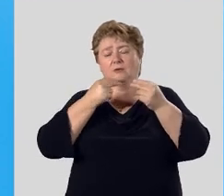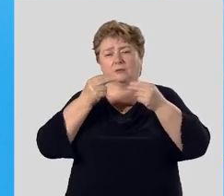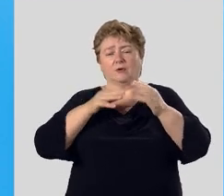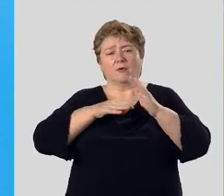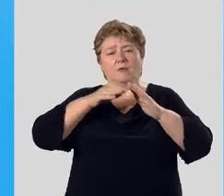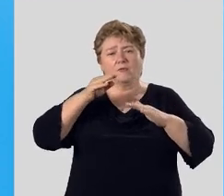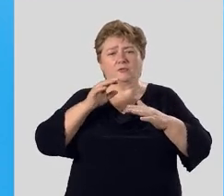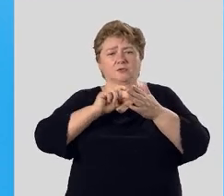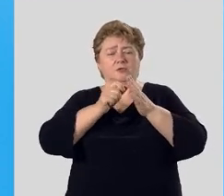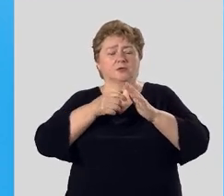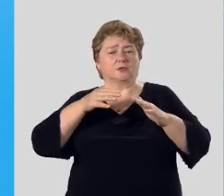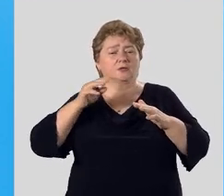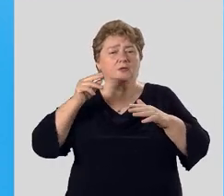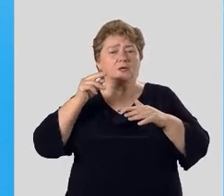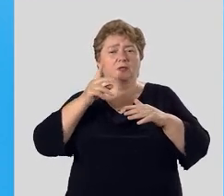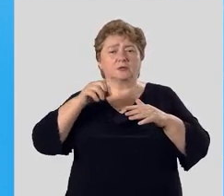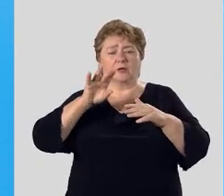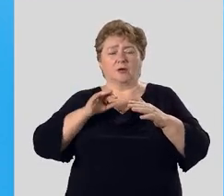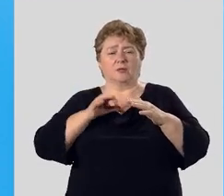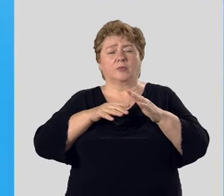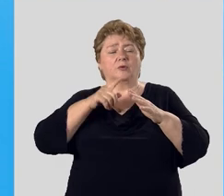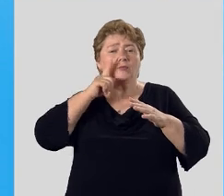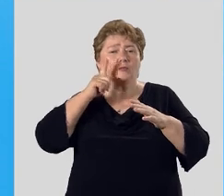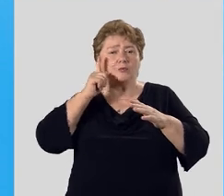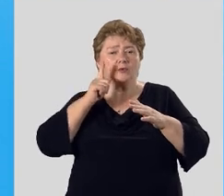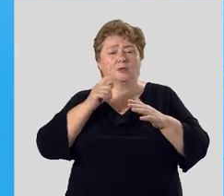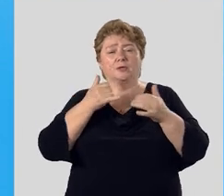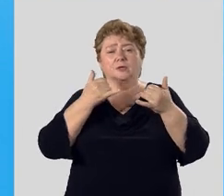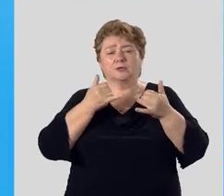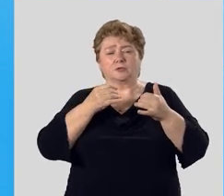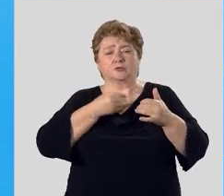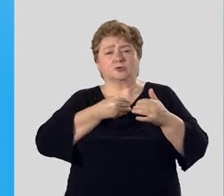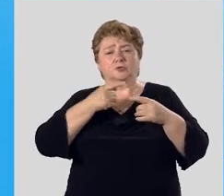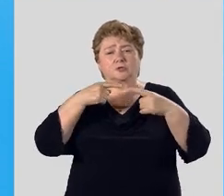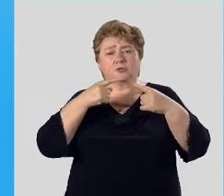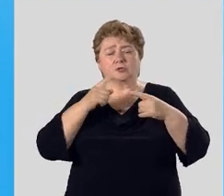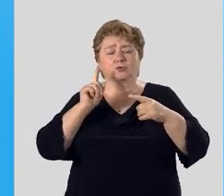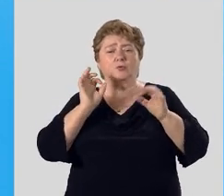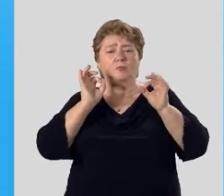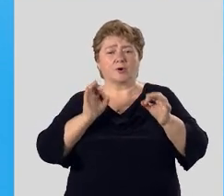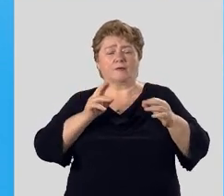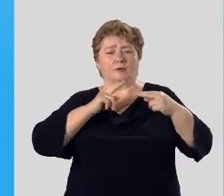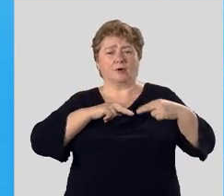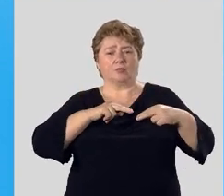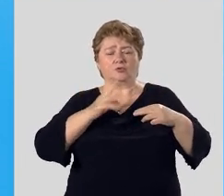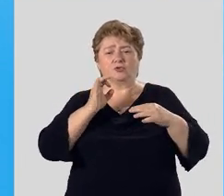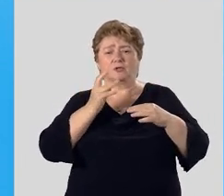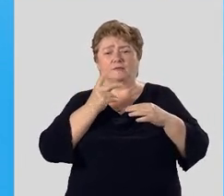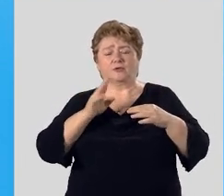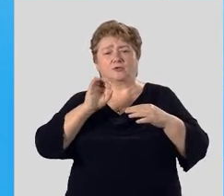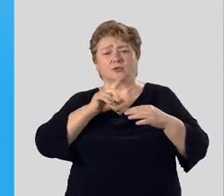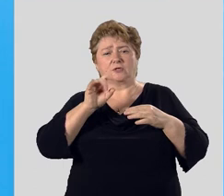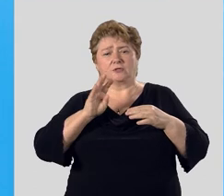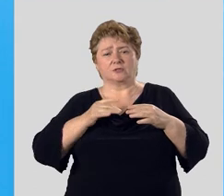возраст больных сахарным диабетом помолодел. Хочется отметить, что для правильной работы щитовидной